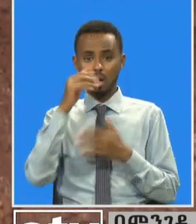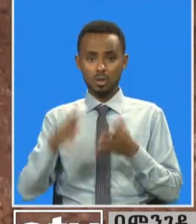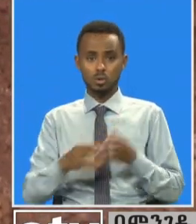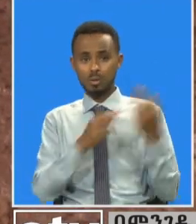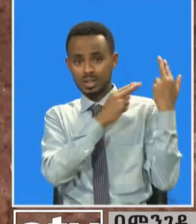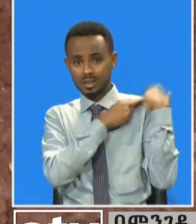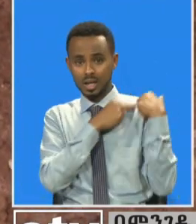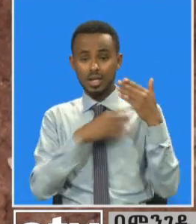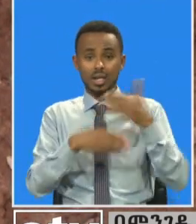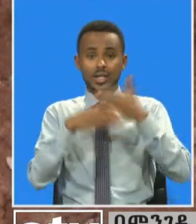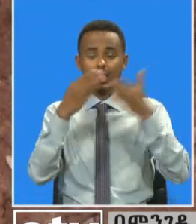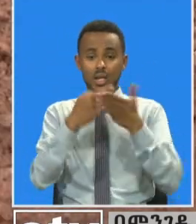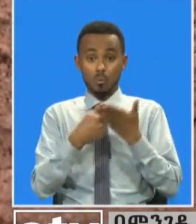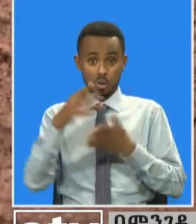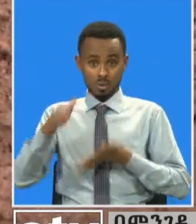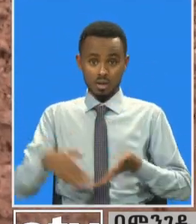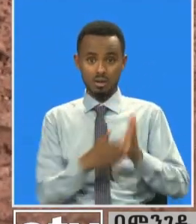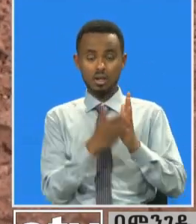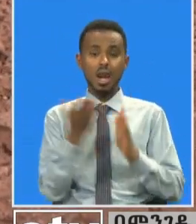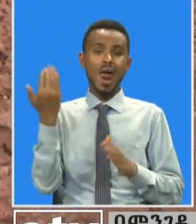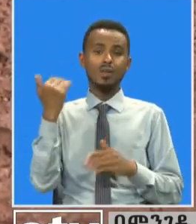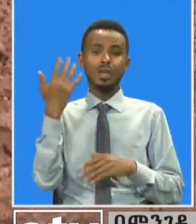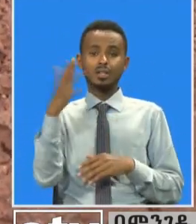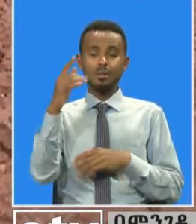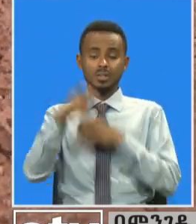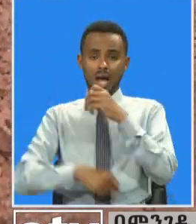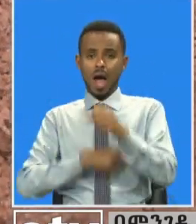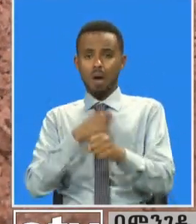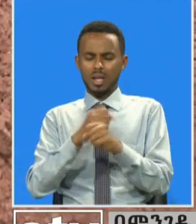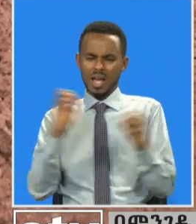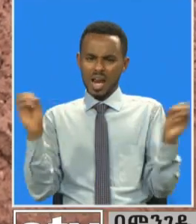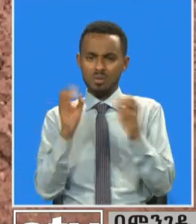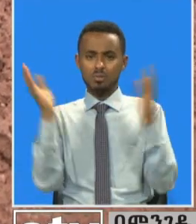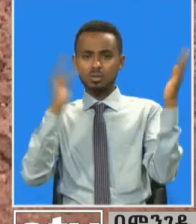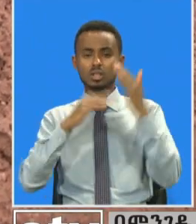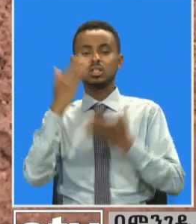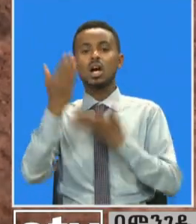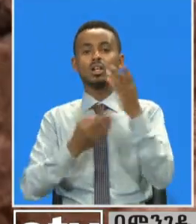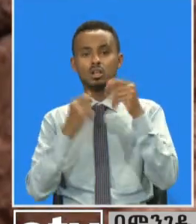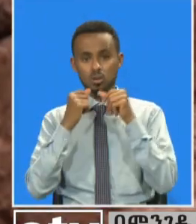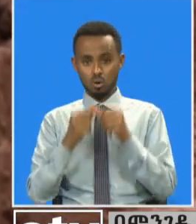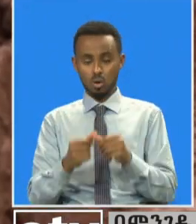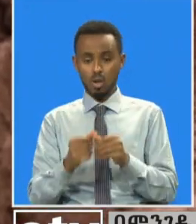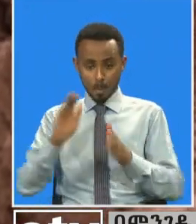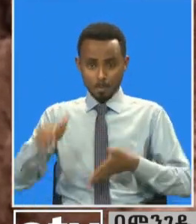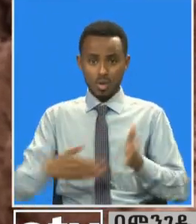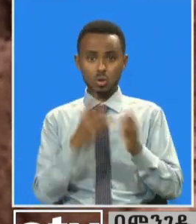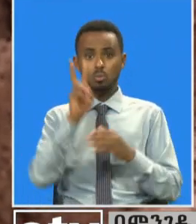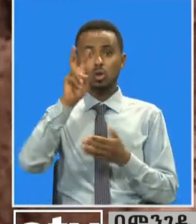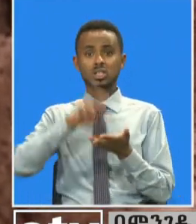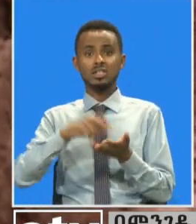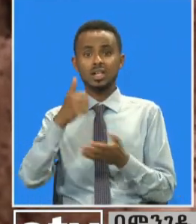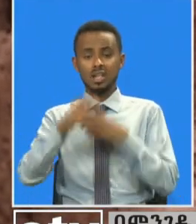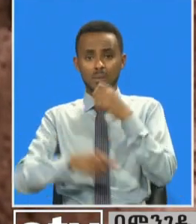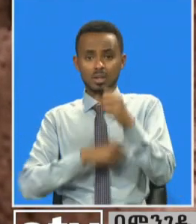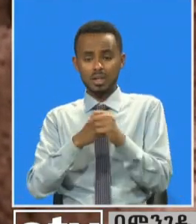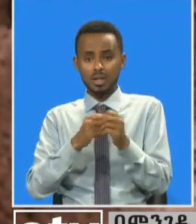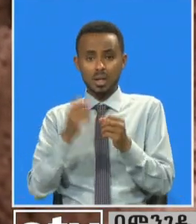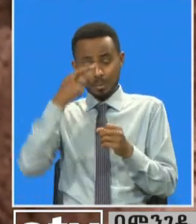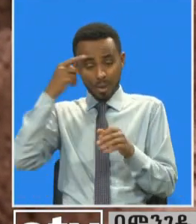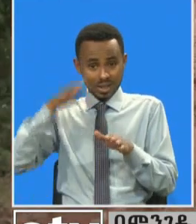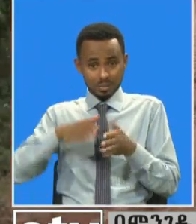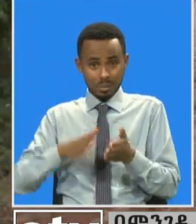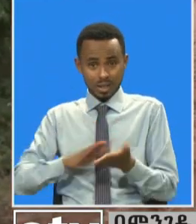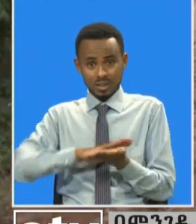መንገዶች ባለስልጣን የተገነባው ይህ መንገድ ላለፉት 15 ዓመታት ያለምንም ችግር ሲያገለግል ቆይቷል። መንገዱን በ2010 ዓ.ም በአስፓልት